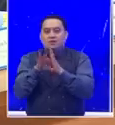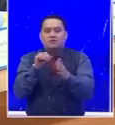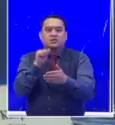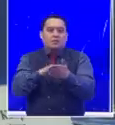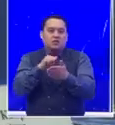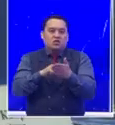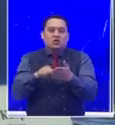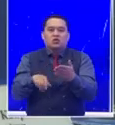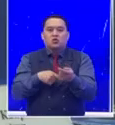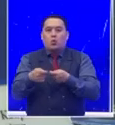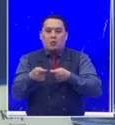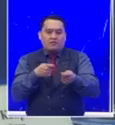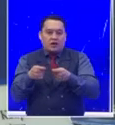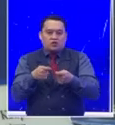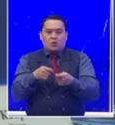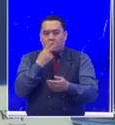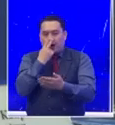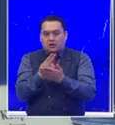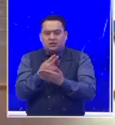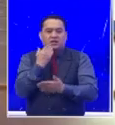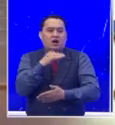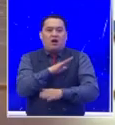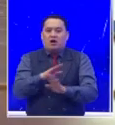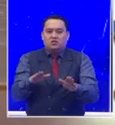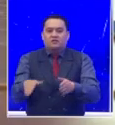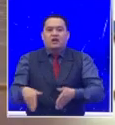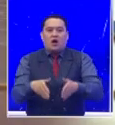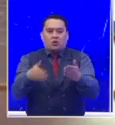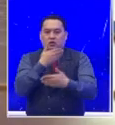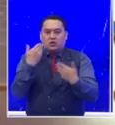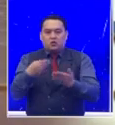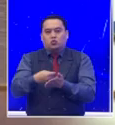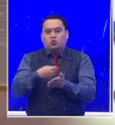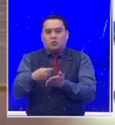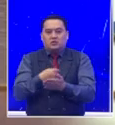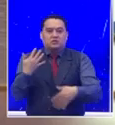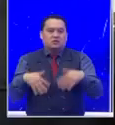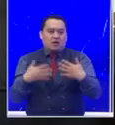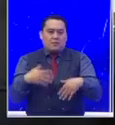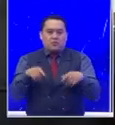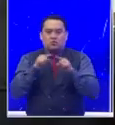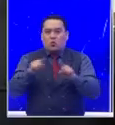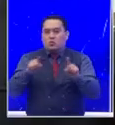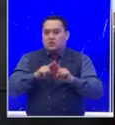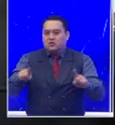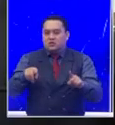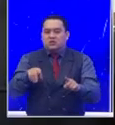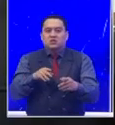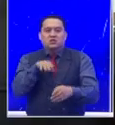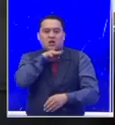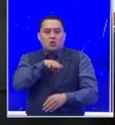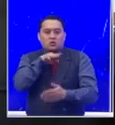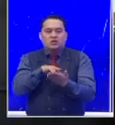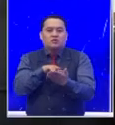замечаниях в работе городской управы, указав на некачественные дороги, отсутствие субсидирования и слабую популяризацию текелистской сферы